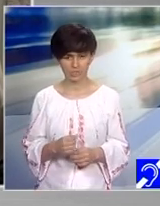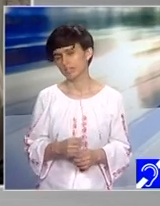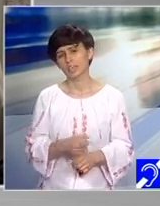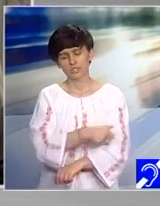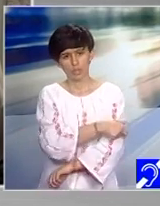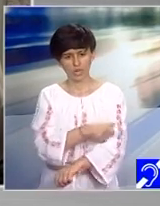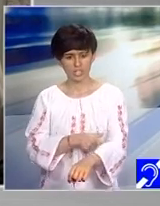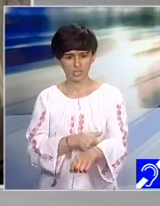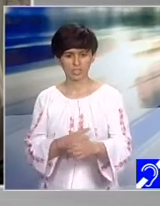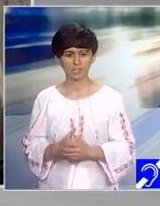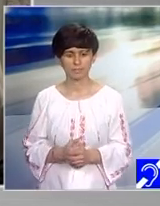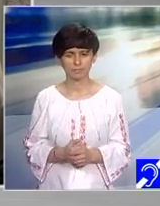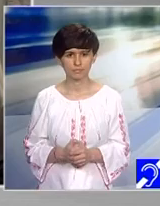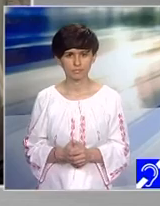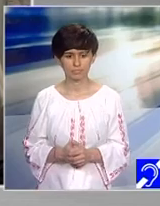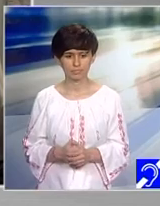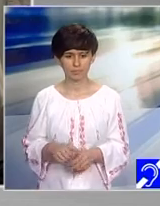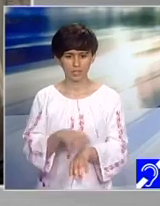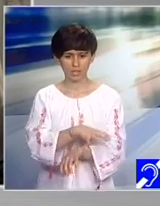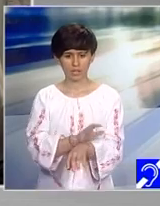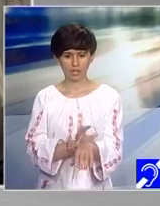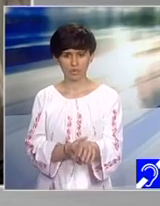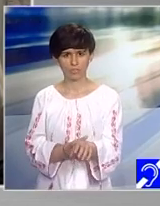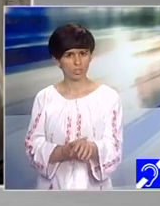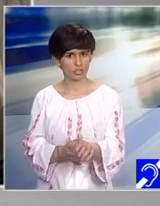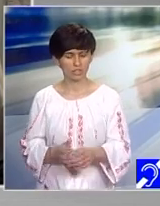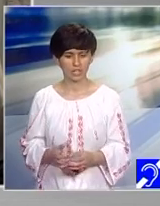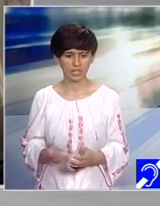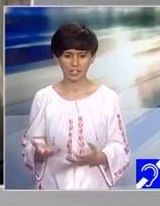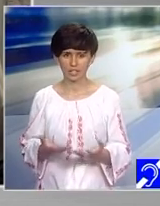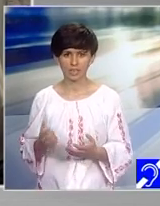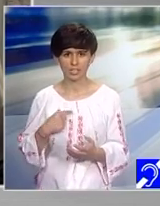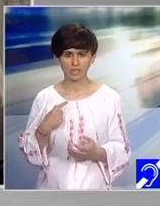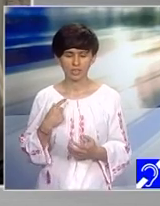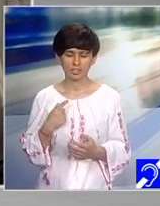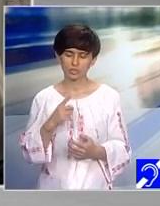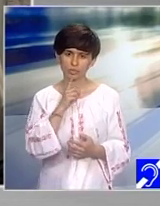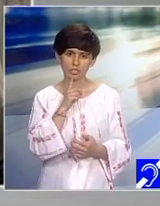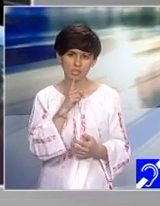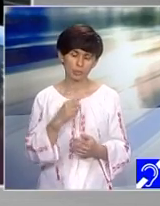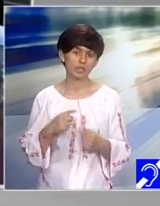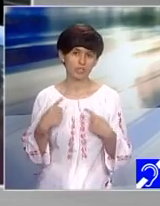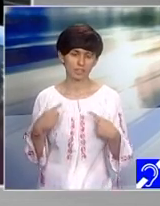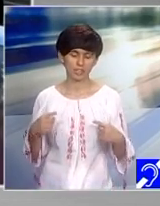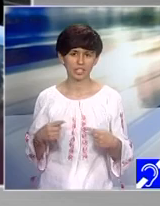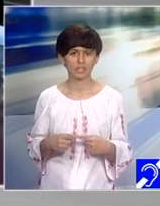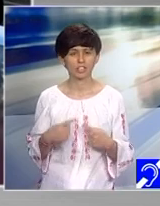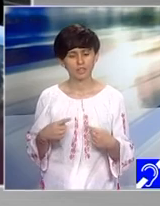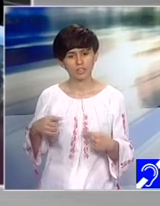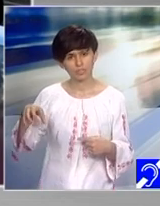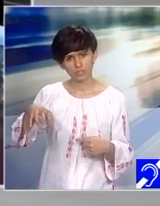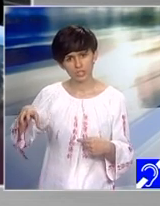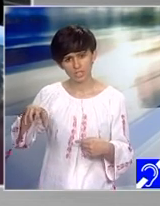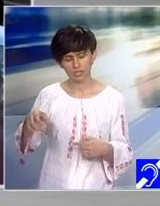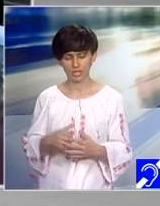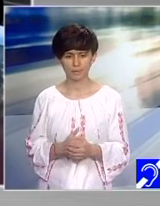orizontală. Fodorii sau fodre sau în funcție de zonă are diferite denumiri